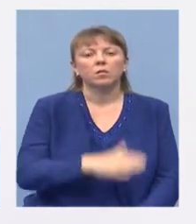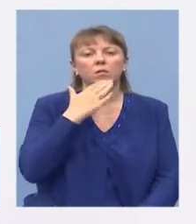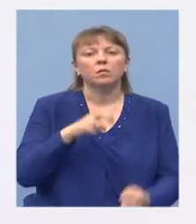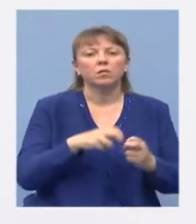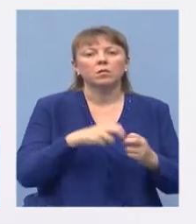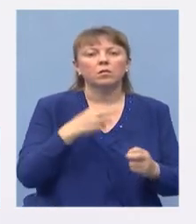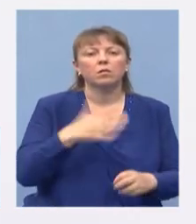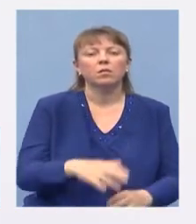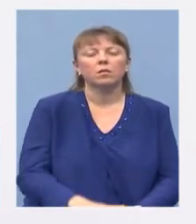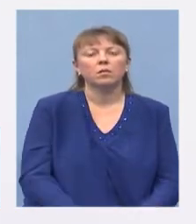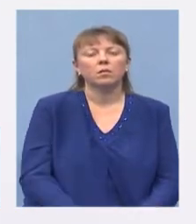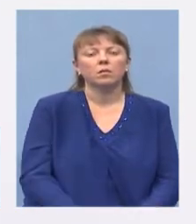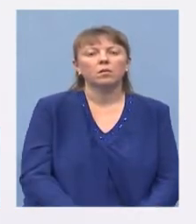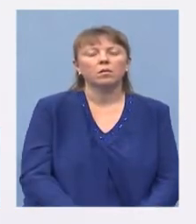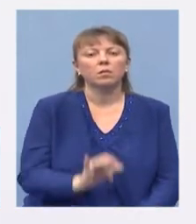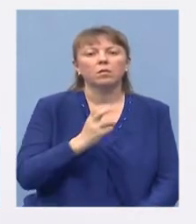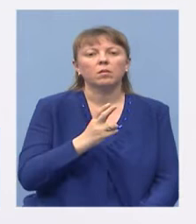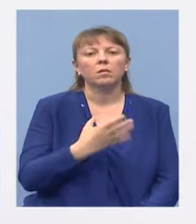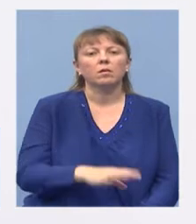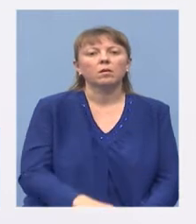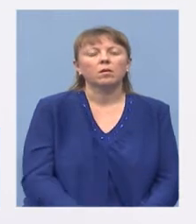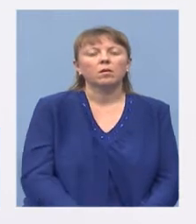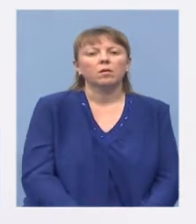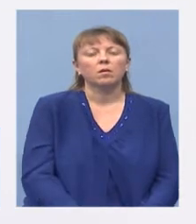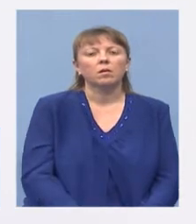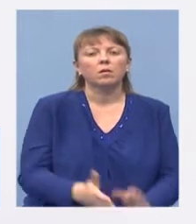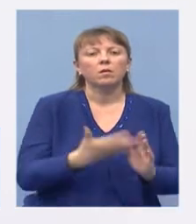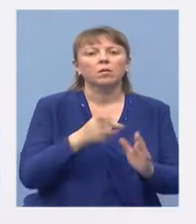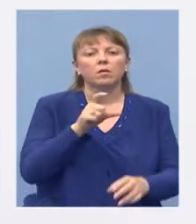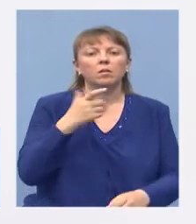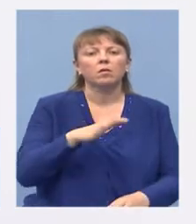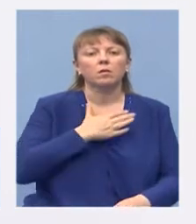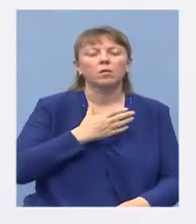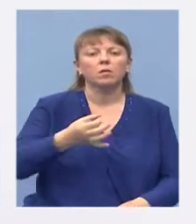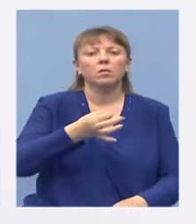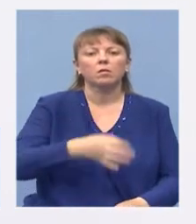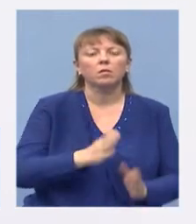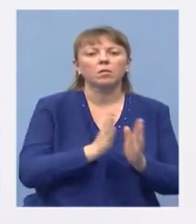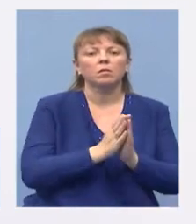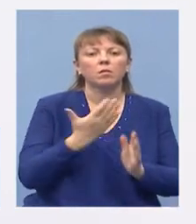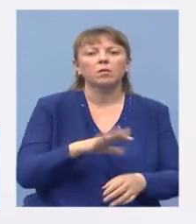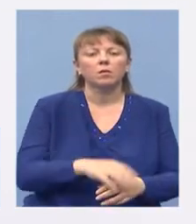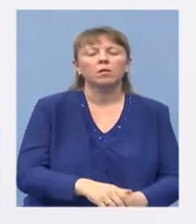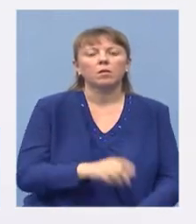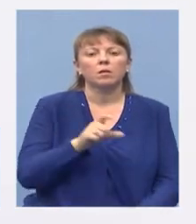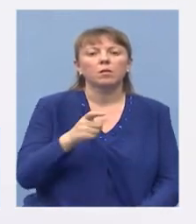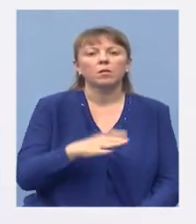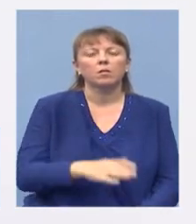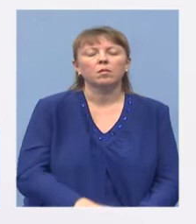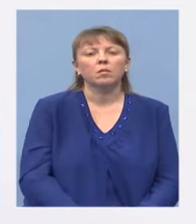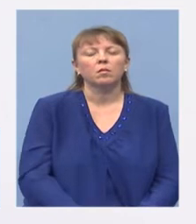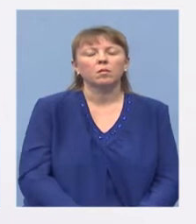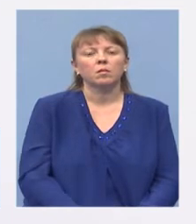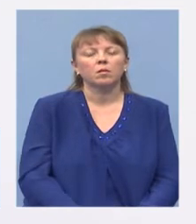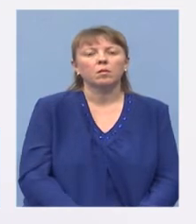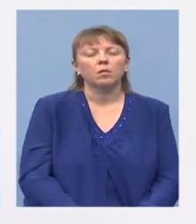проблем с этими посредниками. Поэтому призываю граждан нашей области именно обращаться в Центр обслуживания населения, именно в